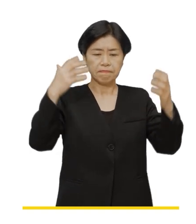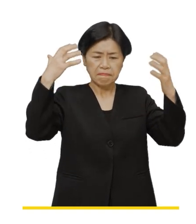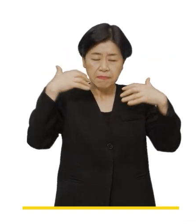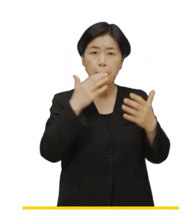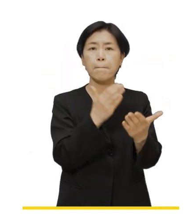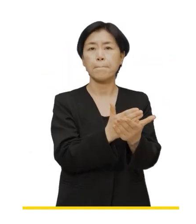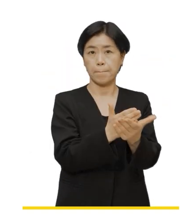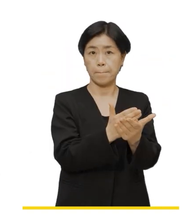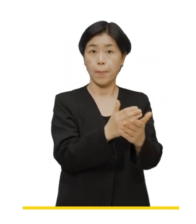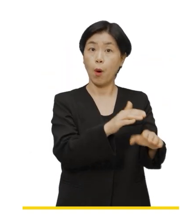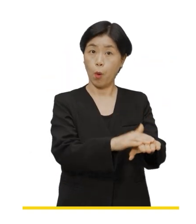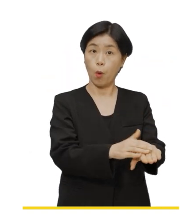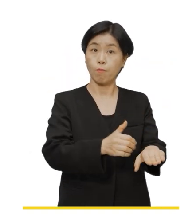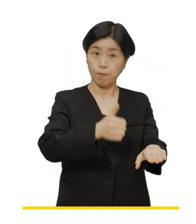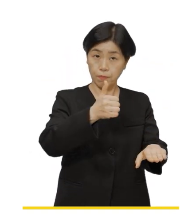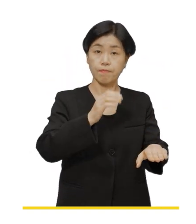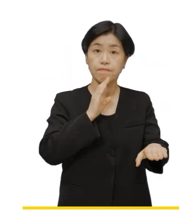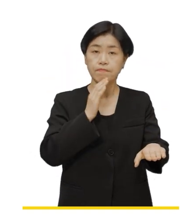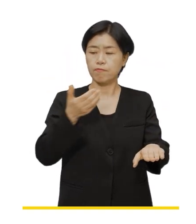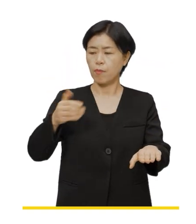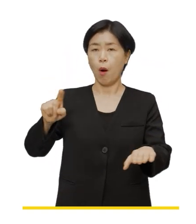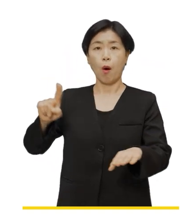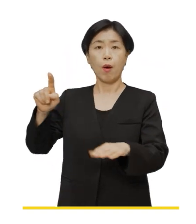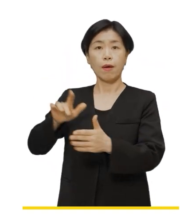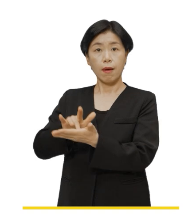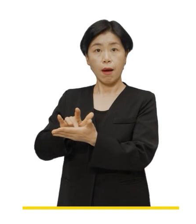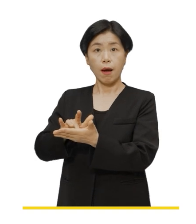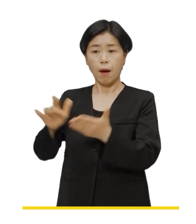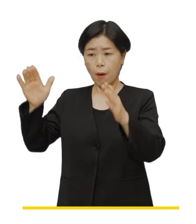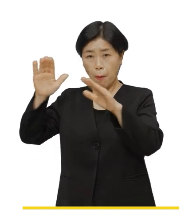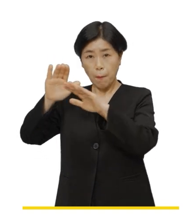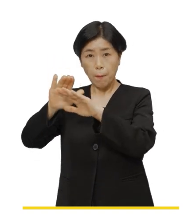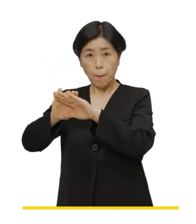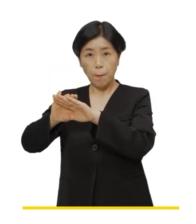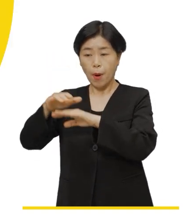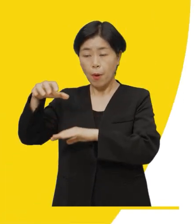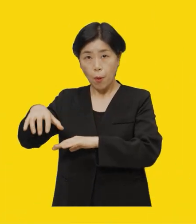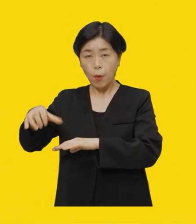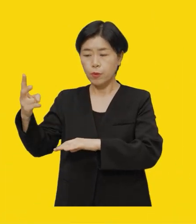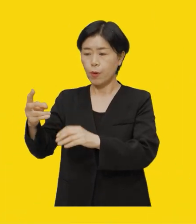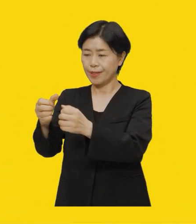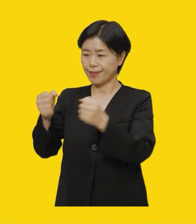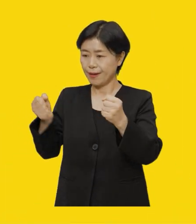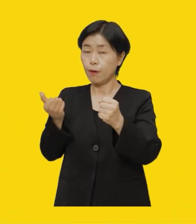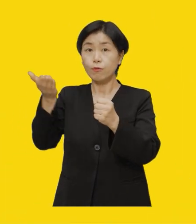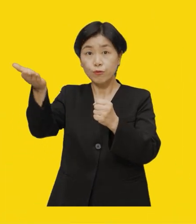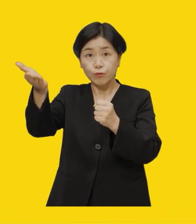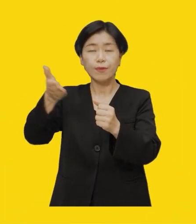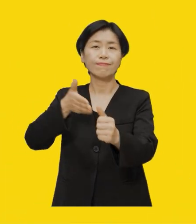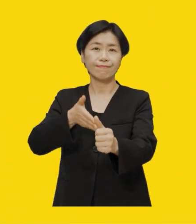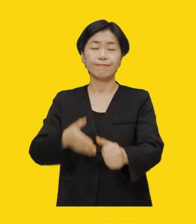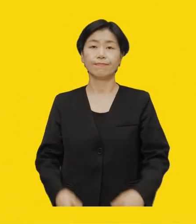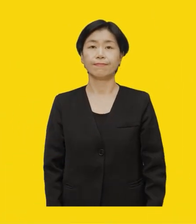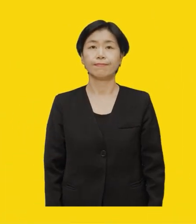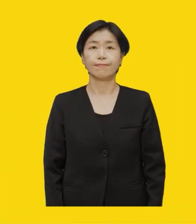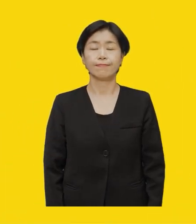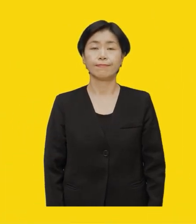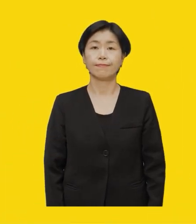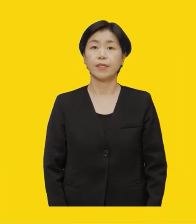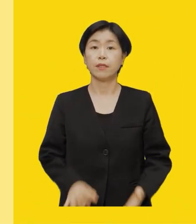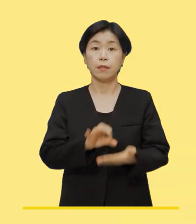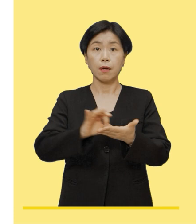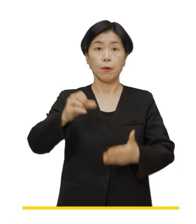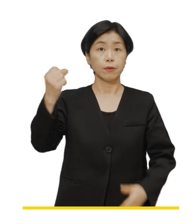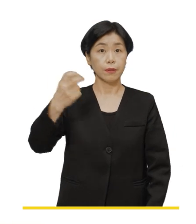보관하지만 어떤 약은 냉장고나 어두운 곳에 보관해야 해요. 자주 사용하는 의약품